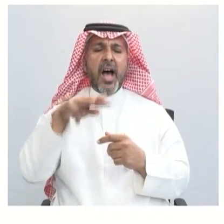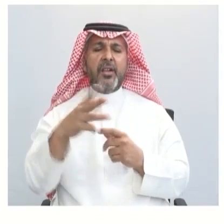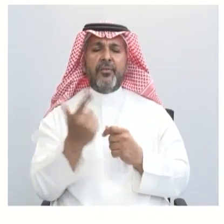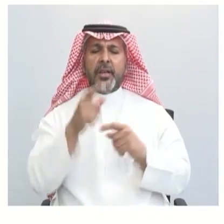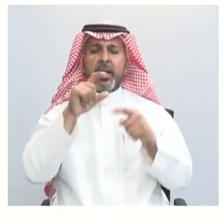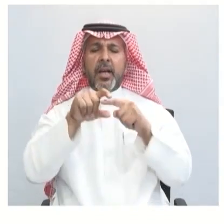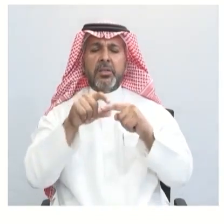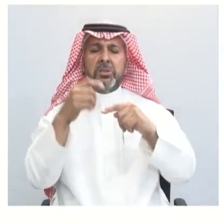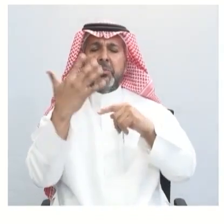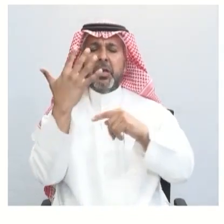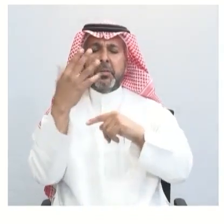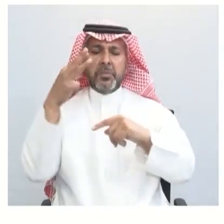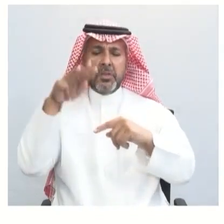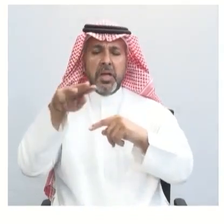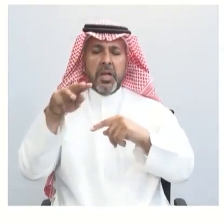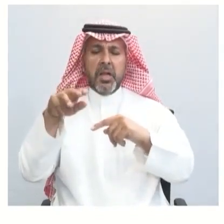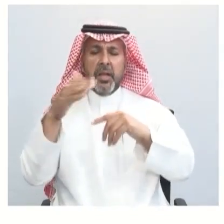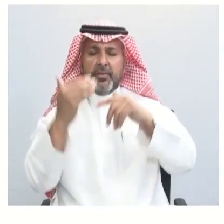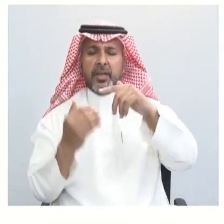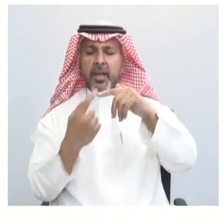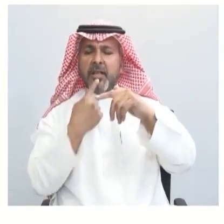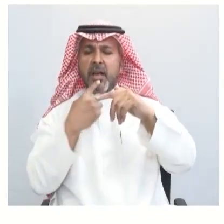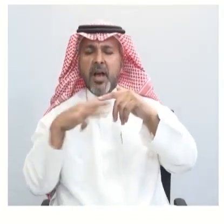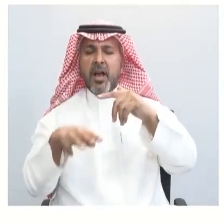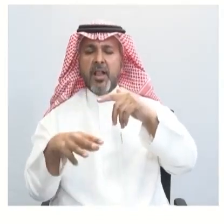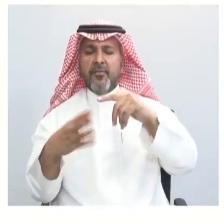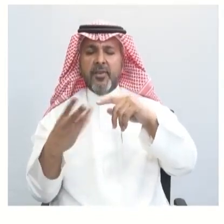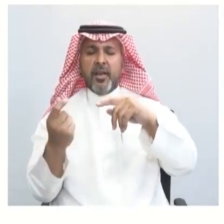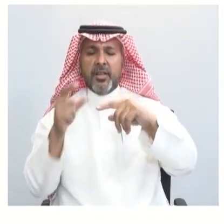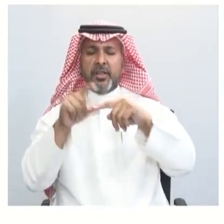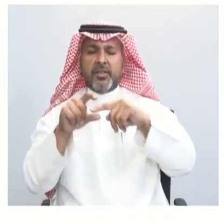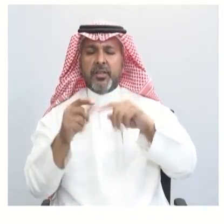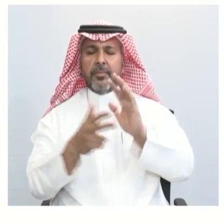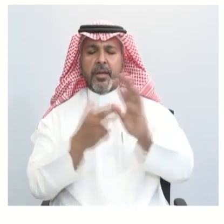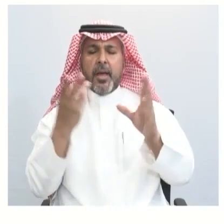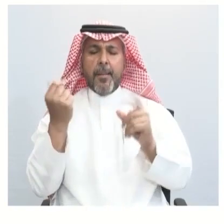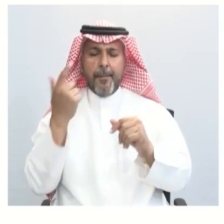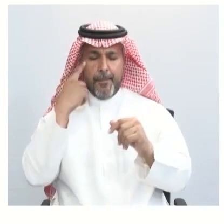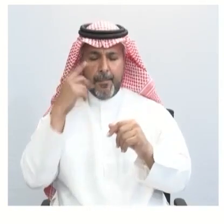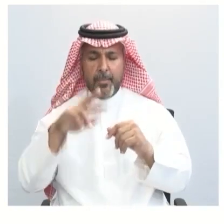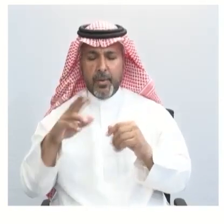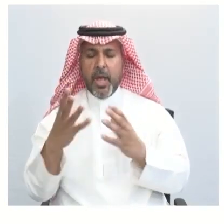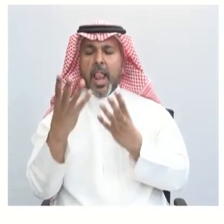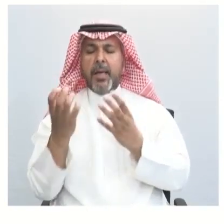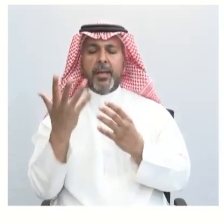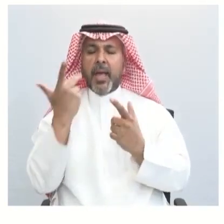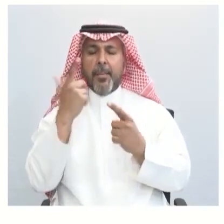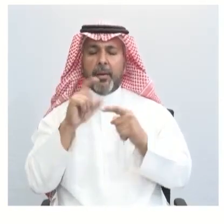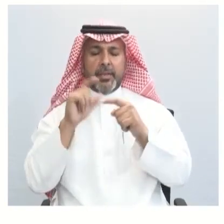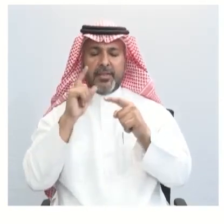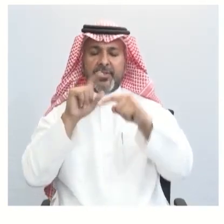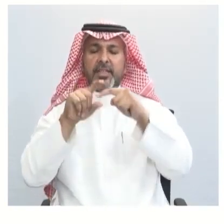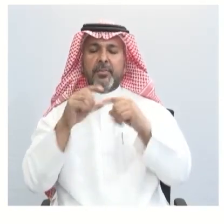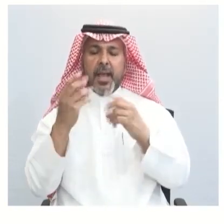5000 على 1000 يعطيني تغير هنا عدد الايام يعني 5000 لما اقسمها على